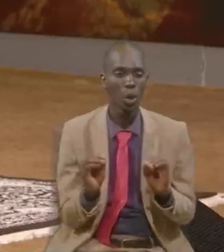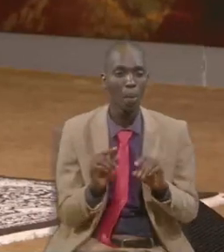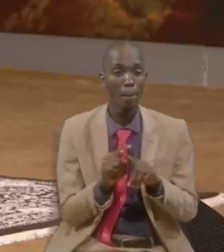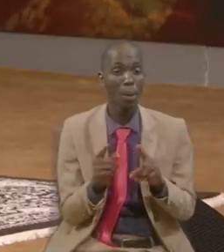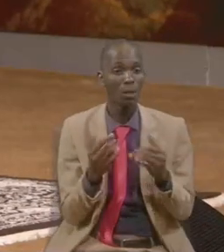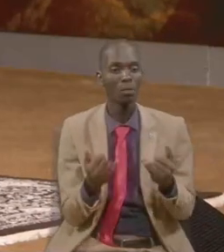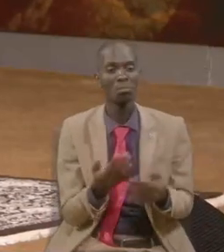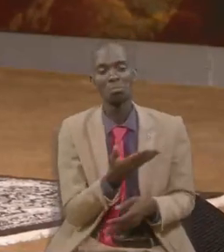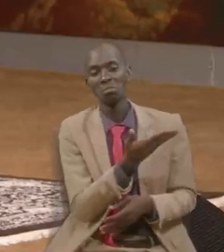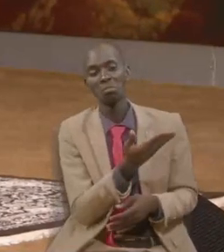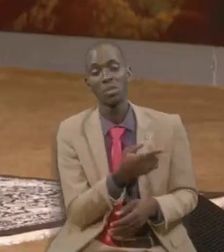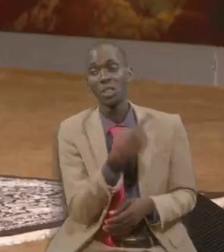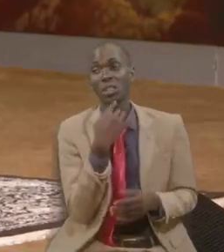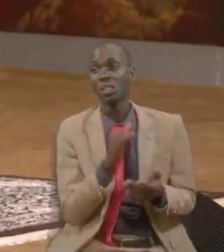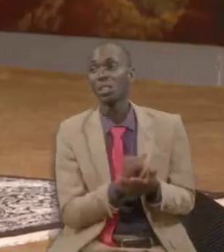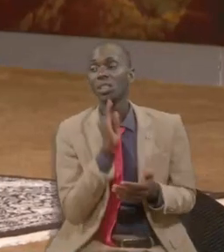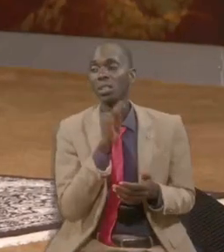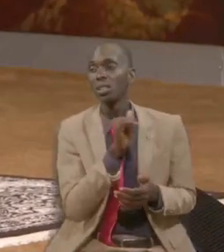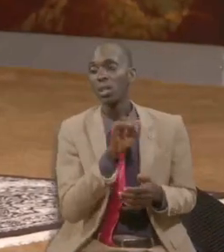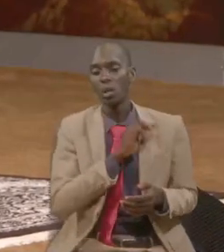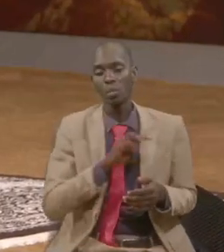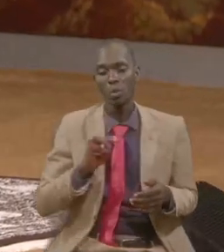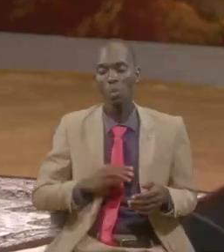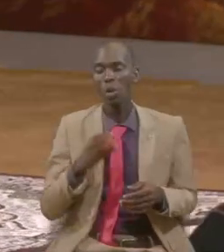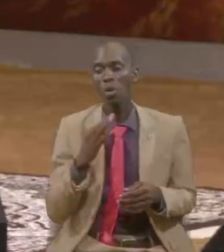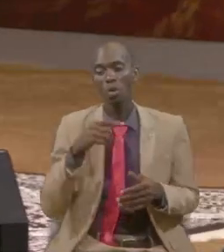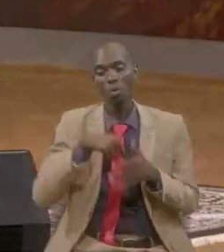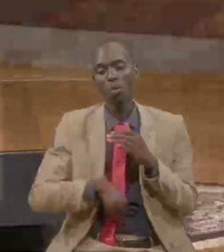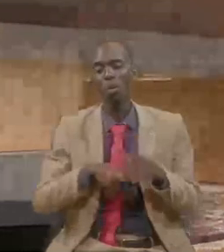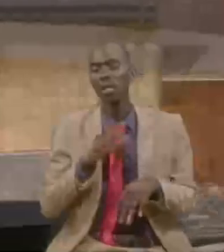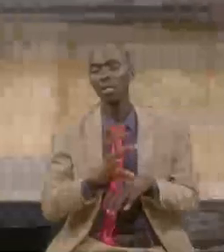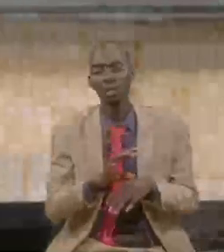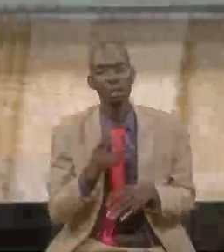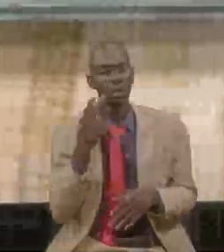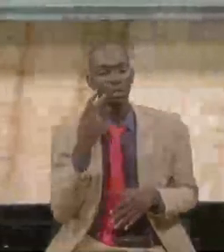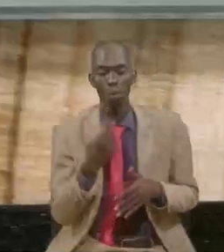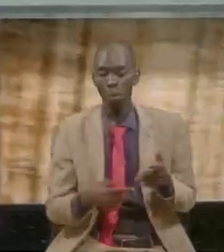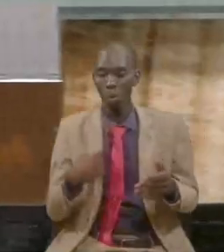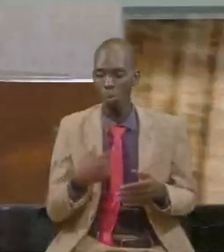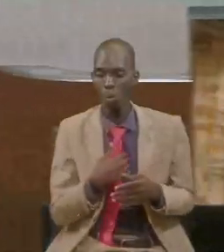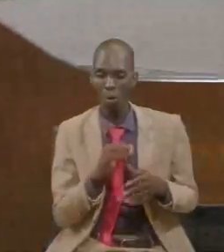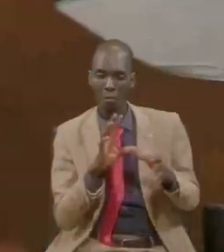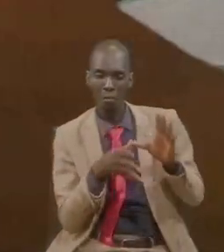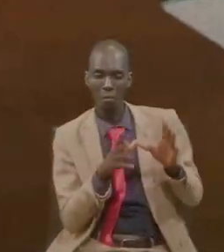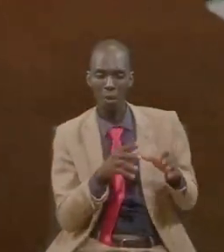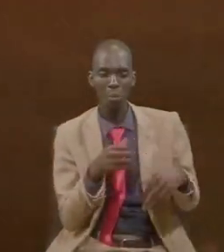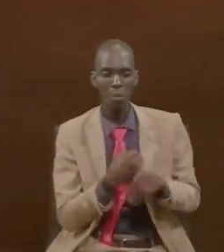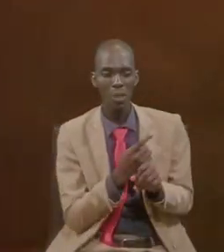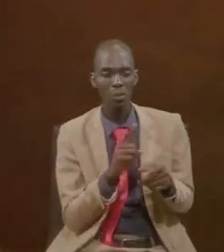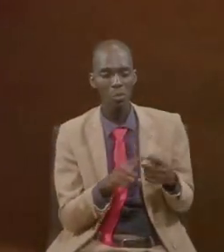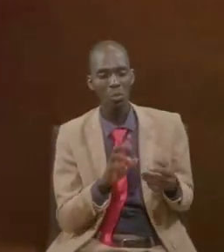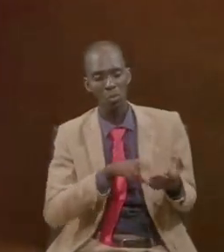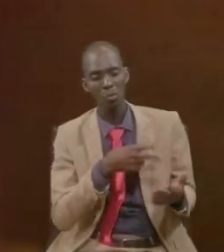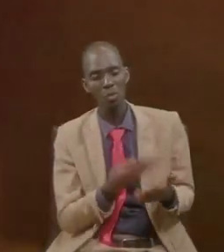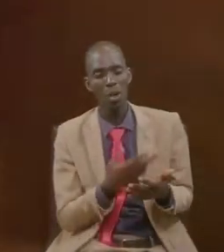vent ne peut les souffler. Mais regardez-le. Il dit qu'il est la vie profonde. Regardez-le. Il est de la vie profonde. Regardez